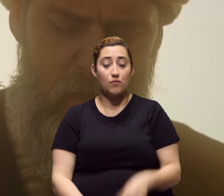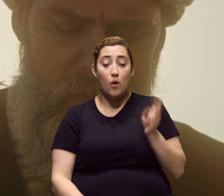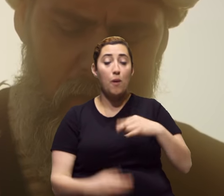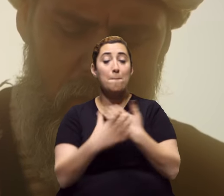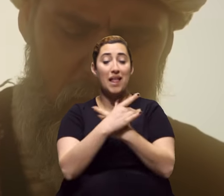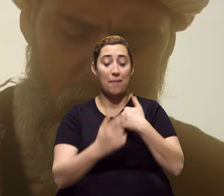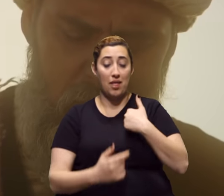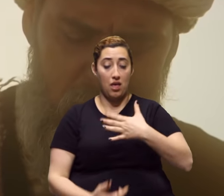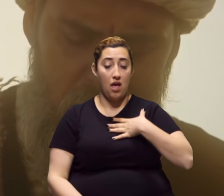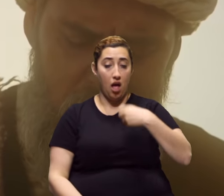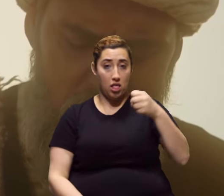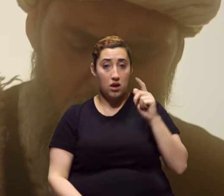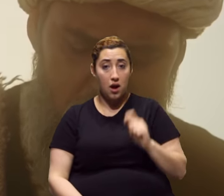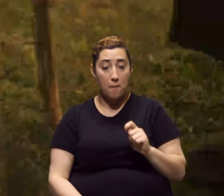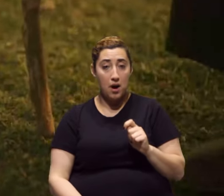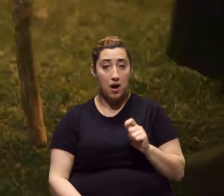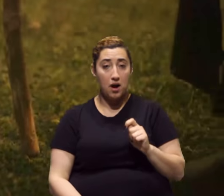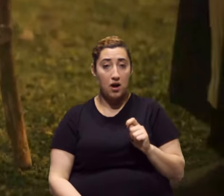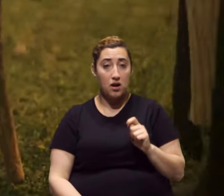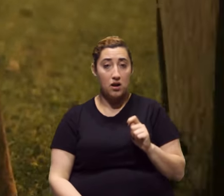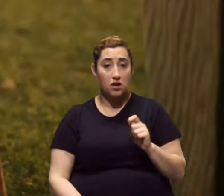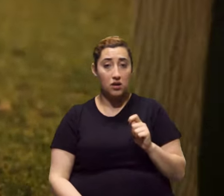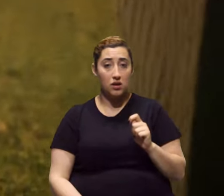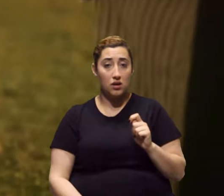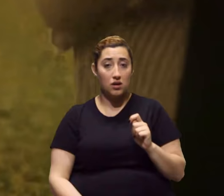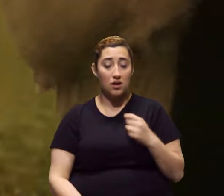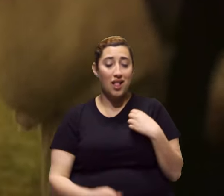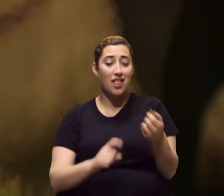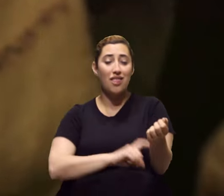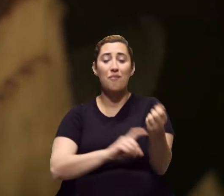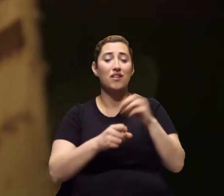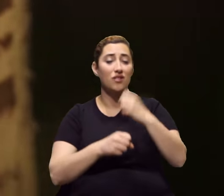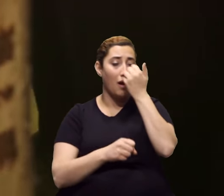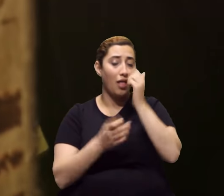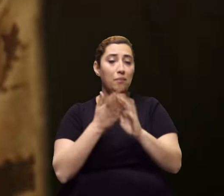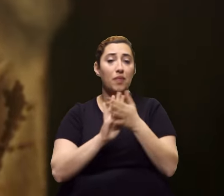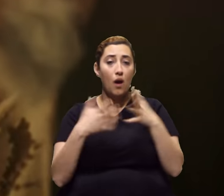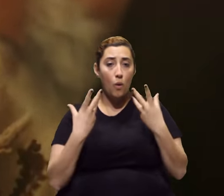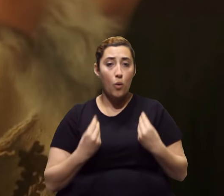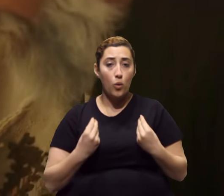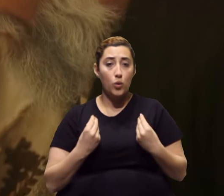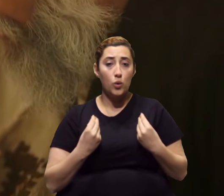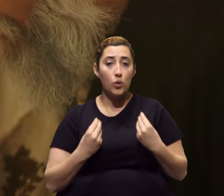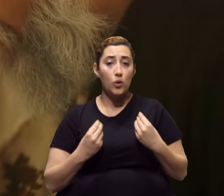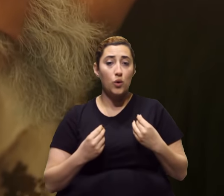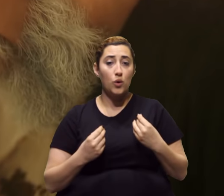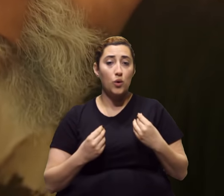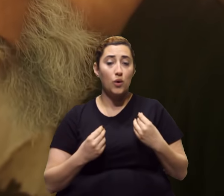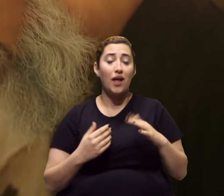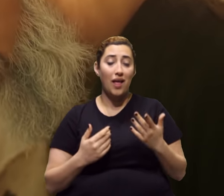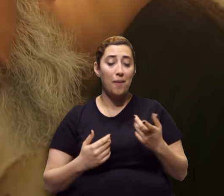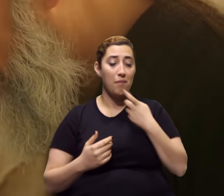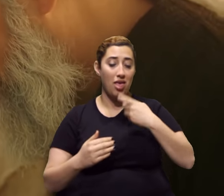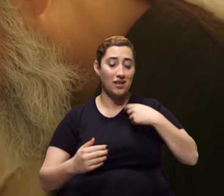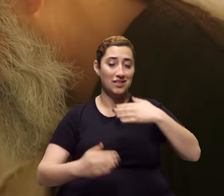Azrail alır canımız, kurur damardı kanımız. Asanın başına çöktü. Yayacağız